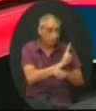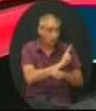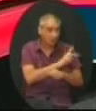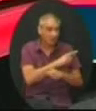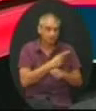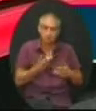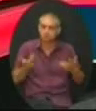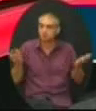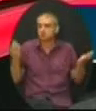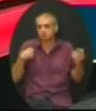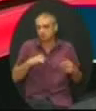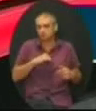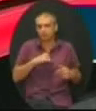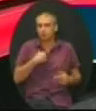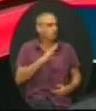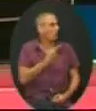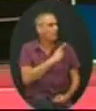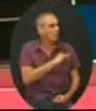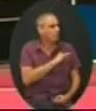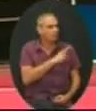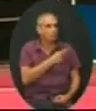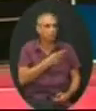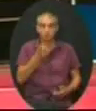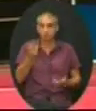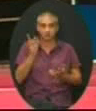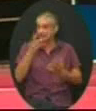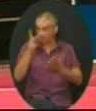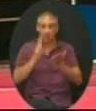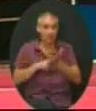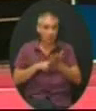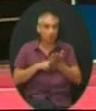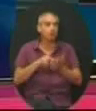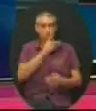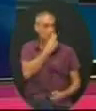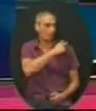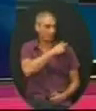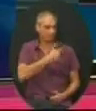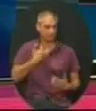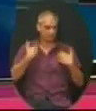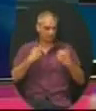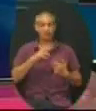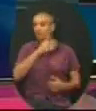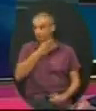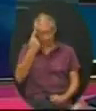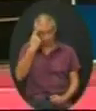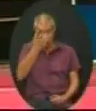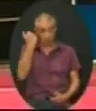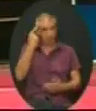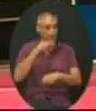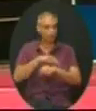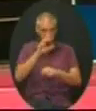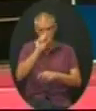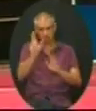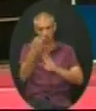לא, בין, אני גם לא מעניין אותי מה הוא אומר, אני אגיד לך, אני אסביר לך. כי אם זה נכון שהוא ידע... שהיה רמטכ"ל ושר ביטחון... כי אם זה נכון בזמן אמת שהוא ידע, אז הוא